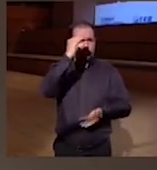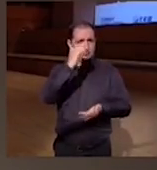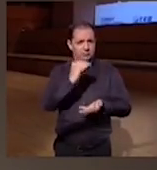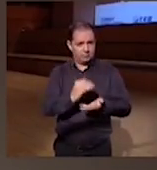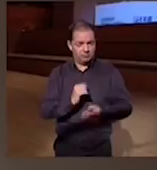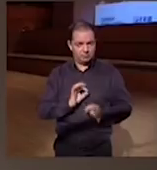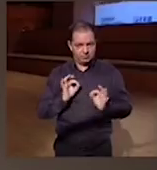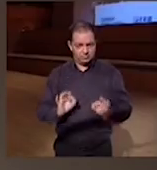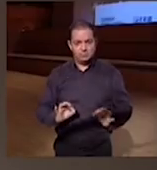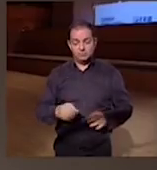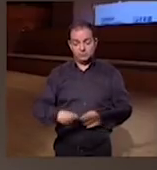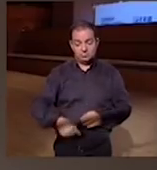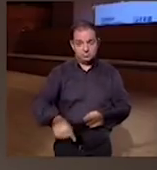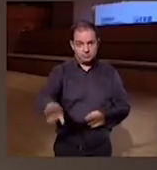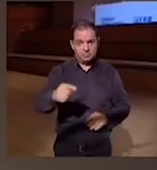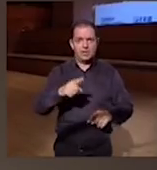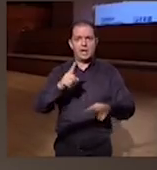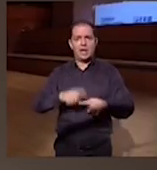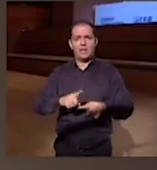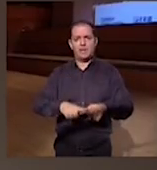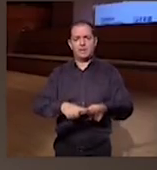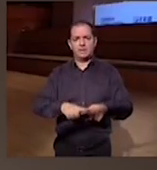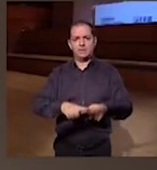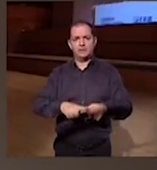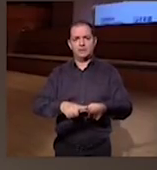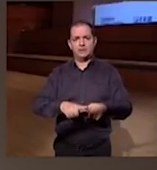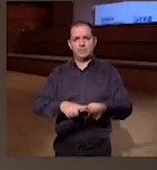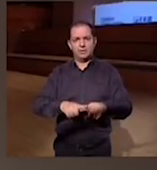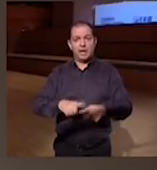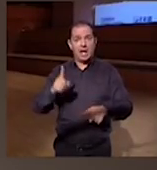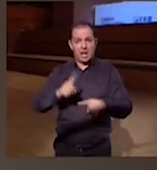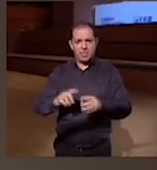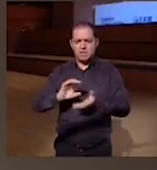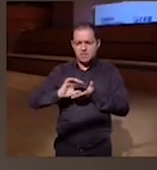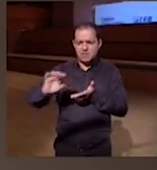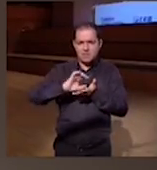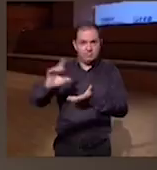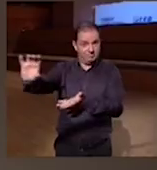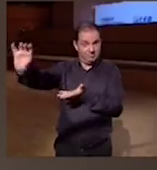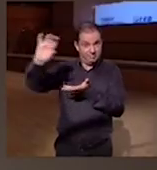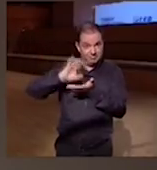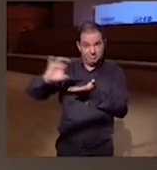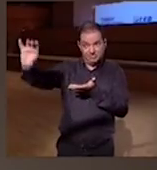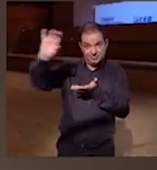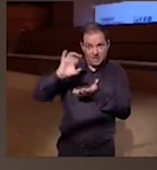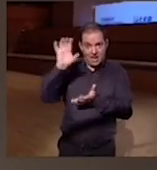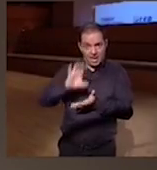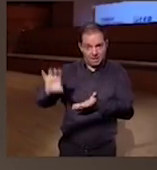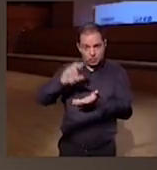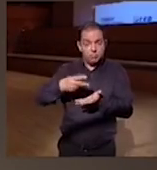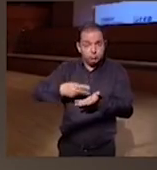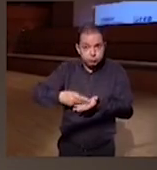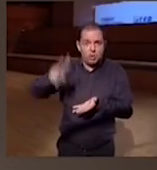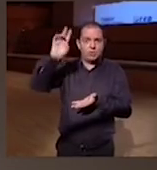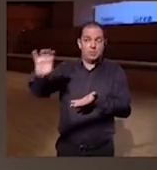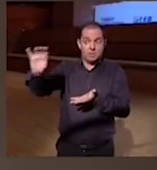την επόμενη περίοδο η Ελλάδα θα έχει αυξημένους πόρους ευρωπαϊκής χρηματοδότησης σε ό,τι αφορά